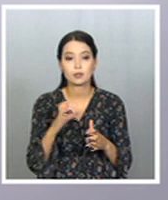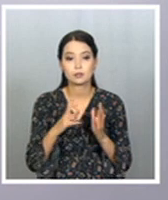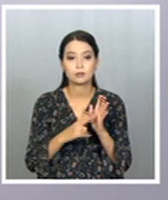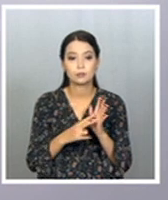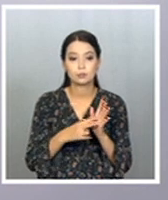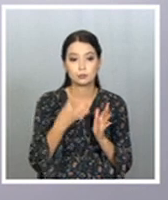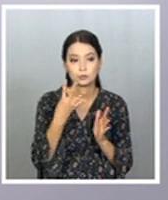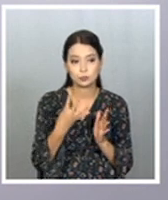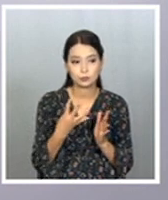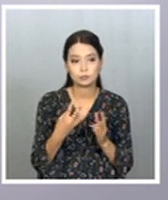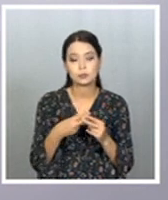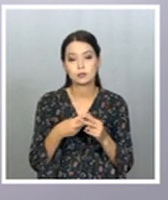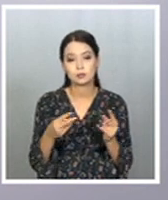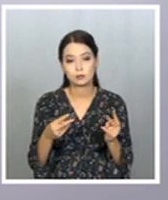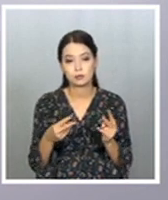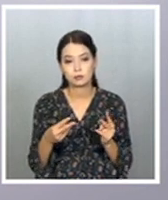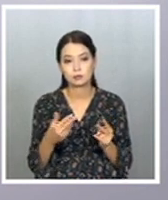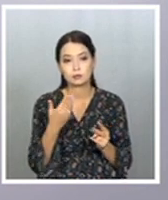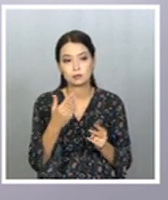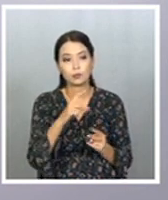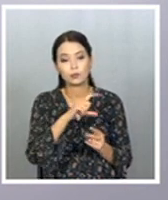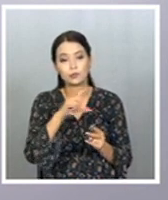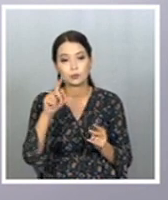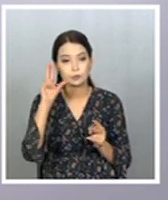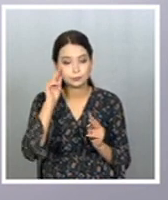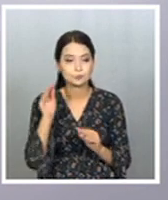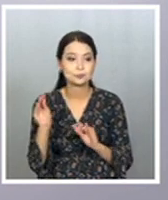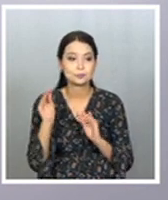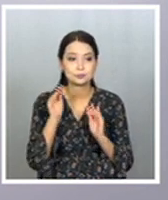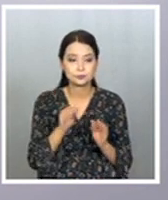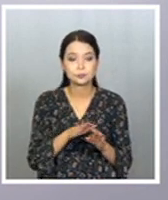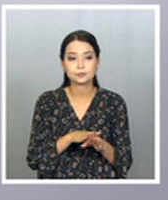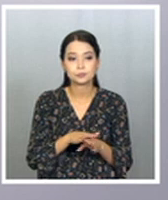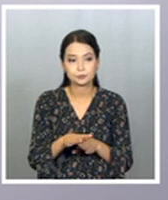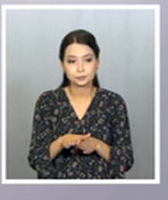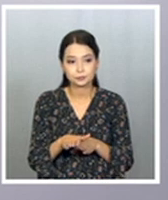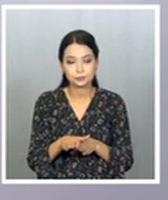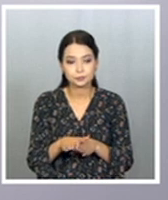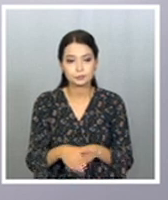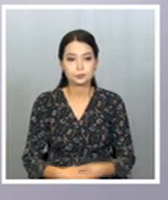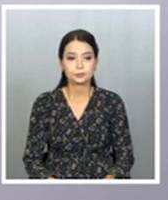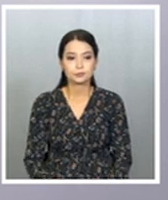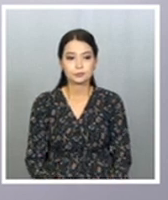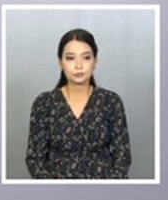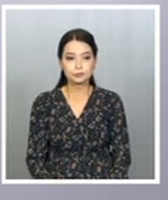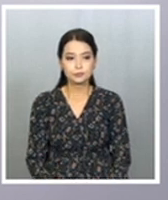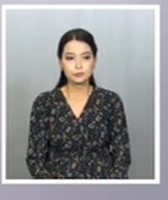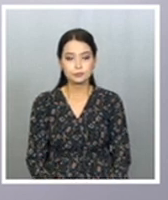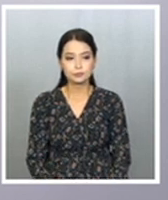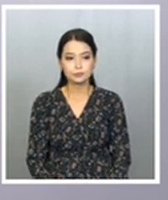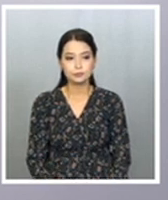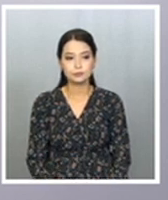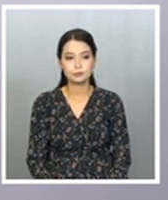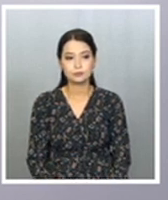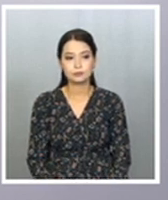4 теруіміз тең, ол терудің формуласы арқылы келесі түрде жазып аламыз. Енді алымындағы 8